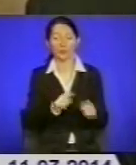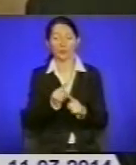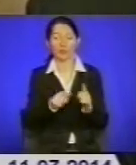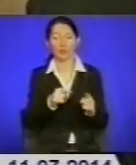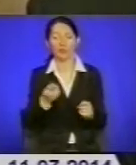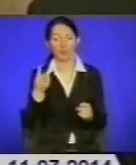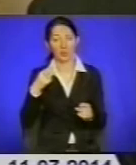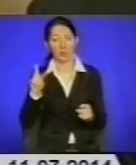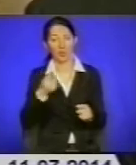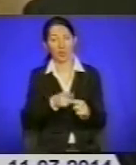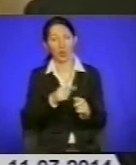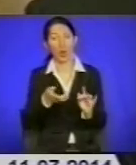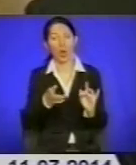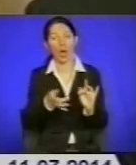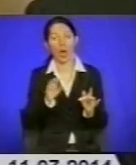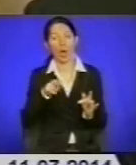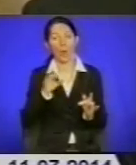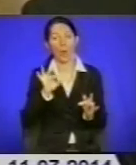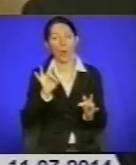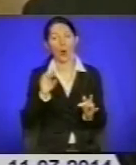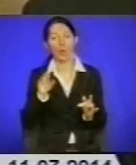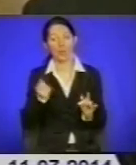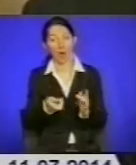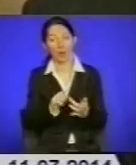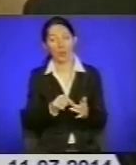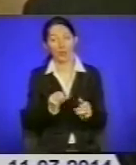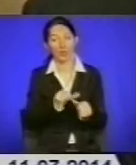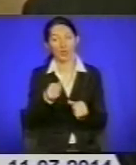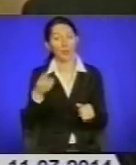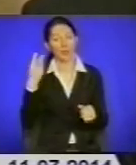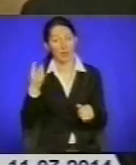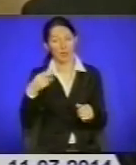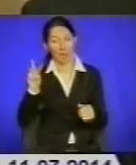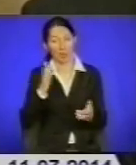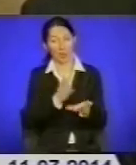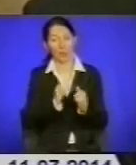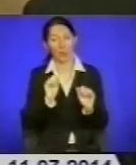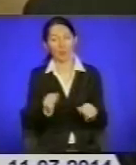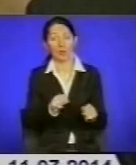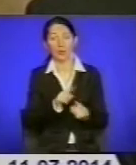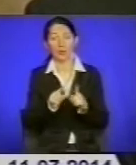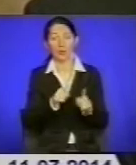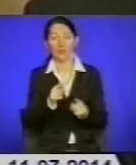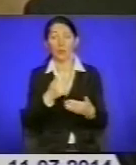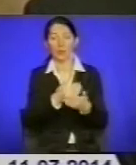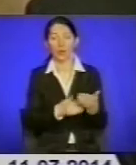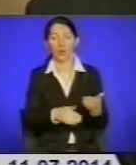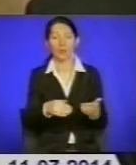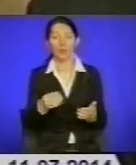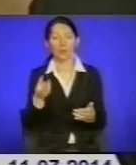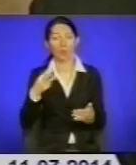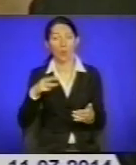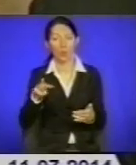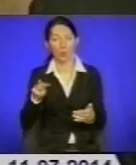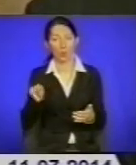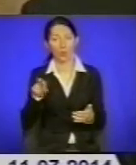цього порталу, то крім дизайну, ми маємо можливість налаштовувати і програмні модулі. Тобто, якісь програмні